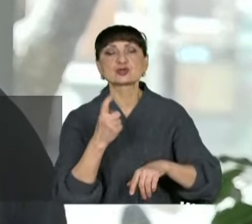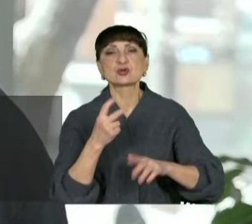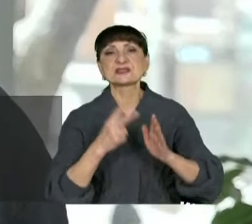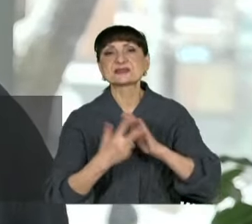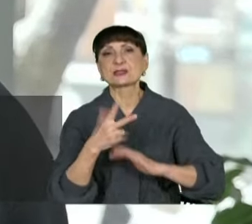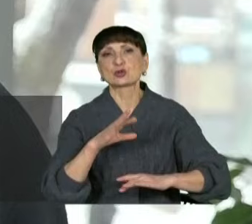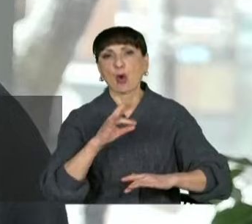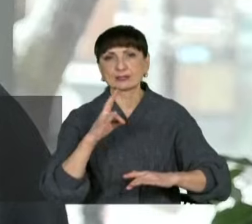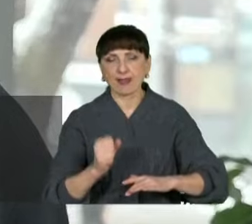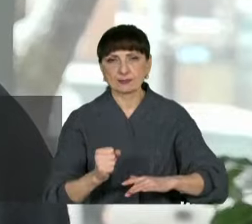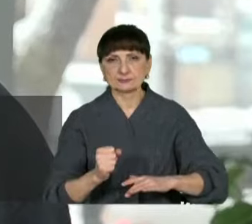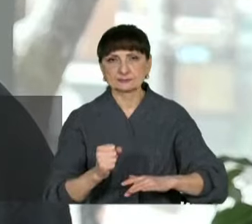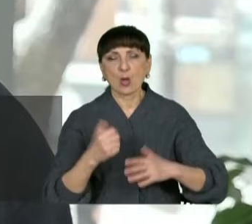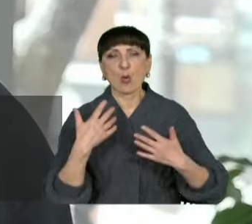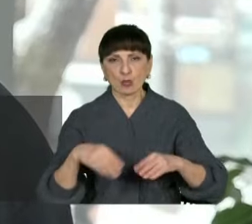тонны.